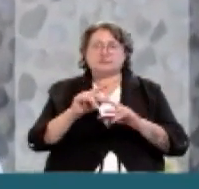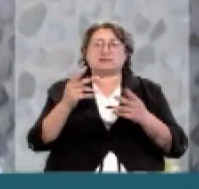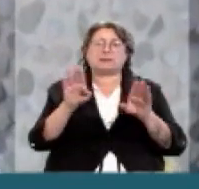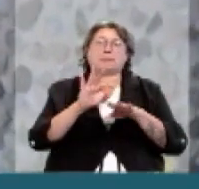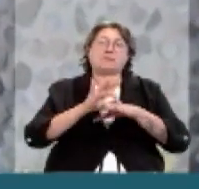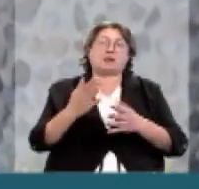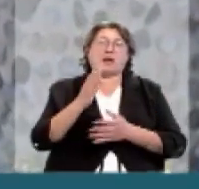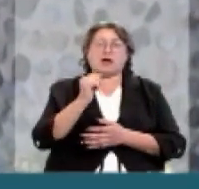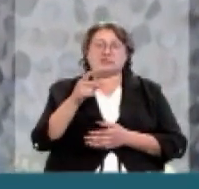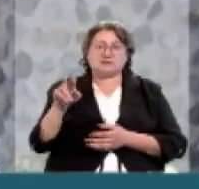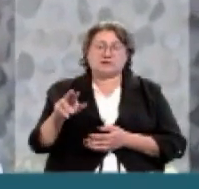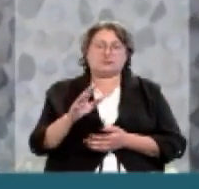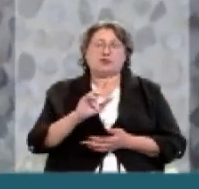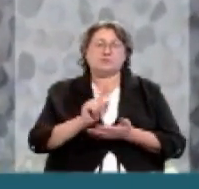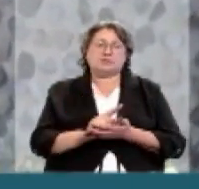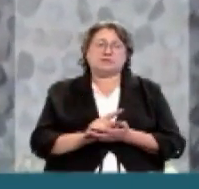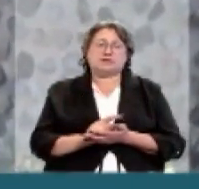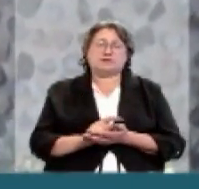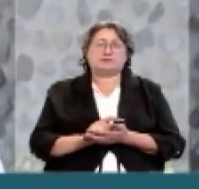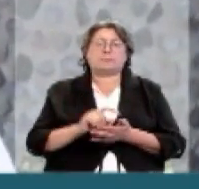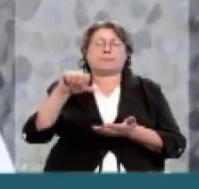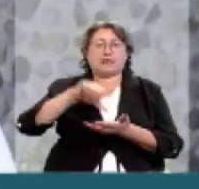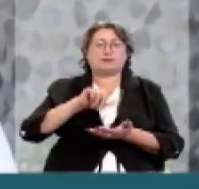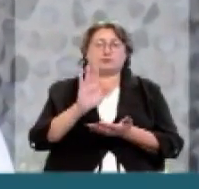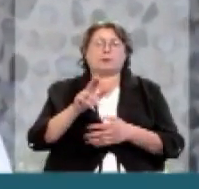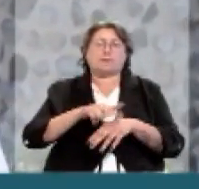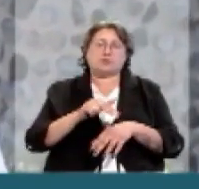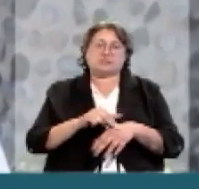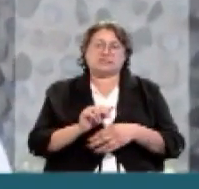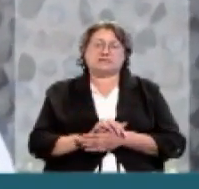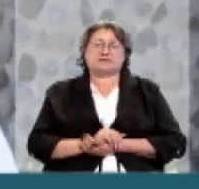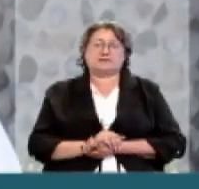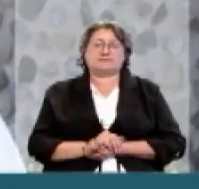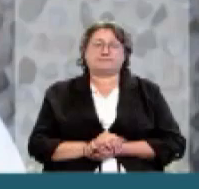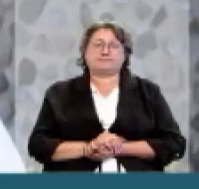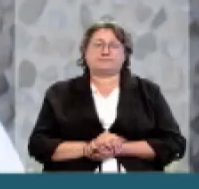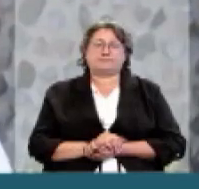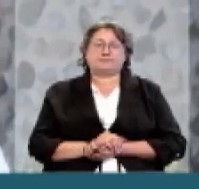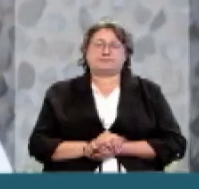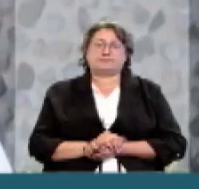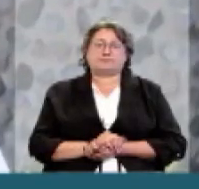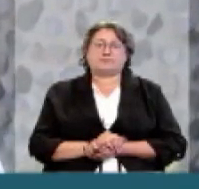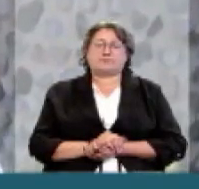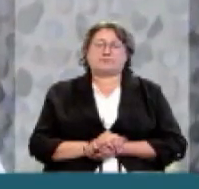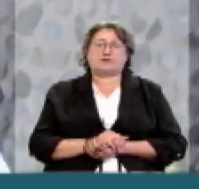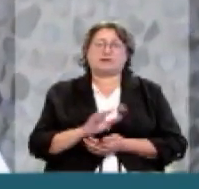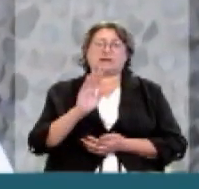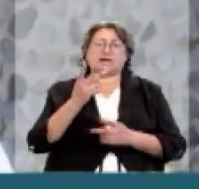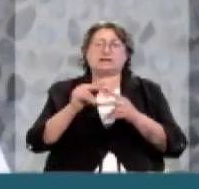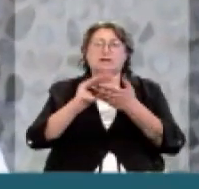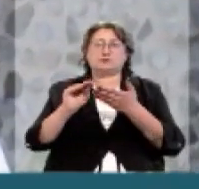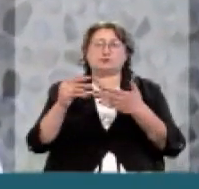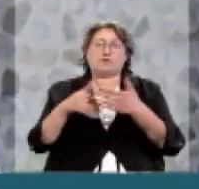полиция қызметкерлерін шақырамыз. Және де олар осы жазбаны көріп, арнайы өзінің жұмысы бойынша тексеріп, егер